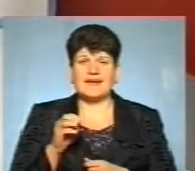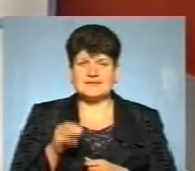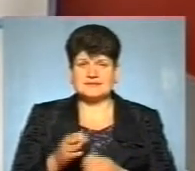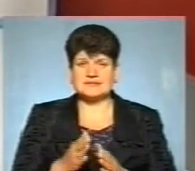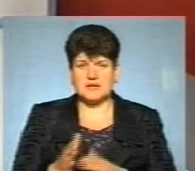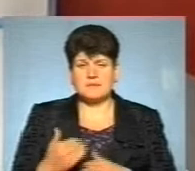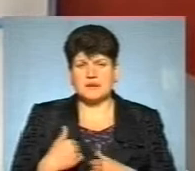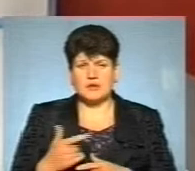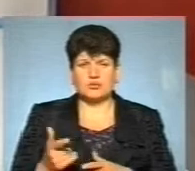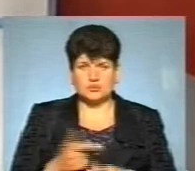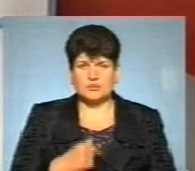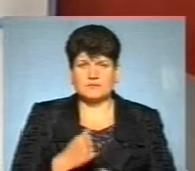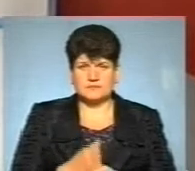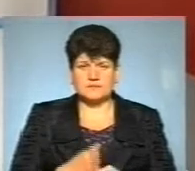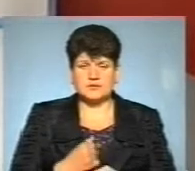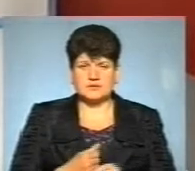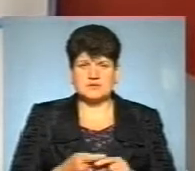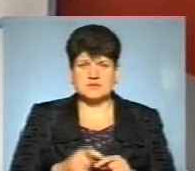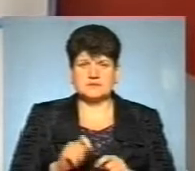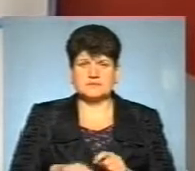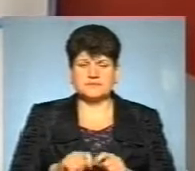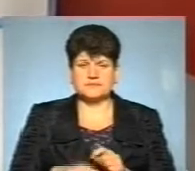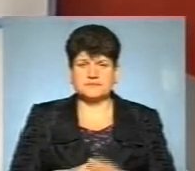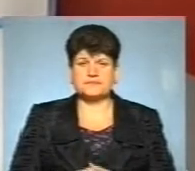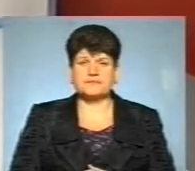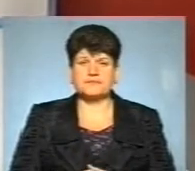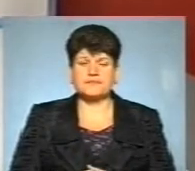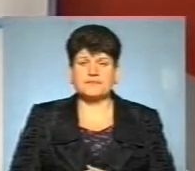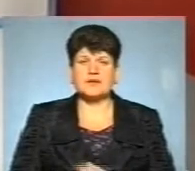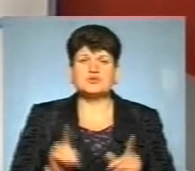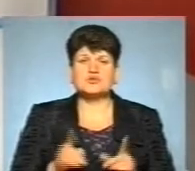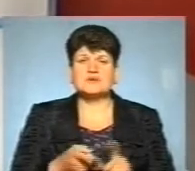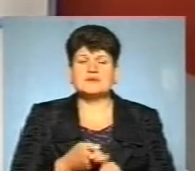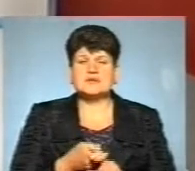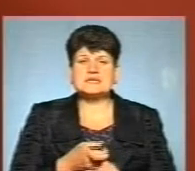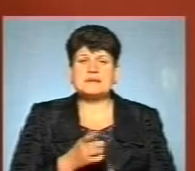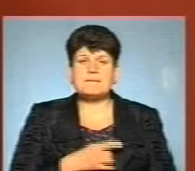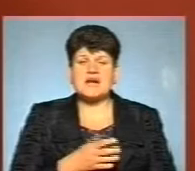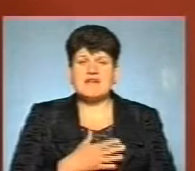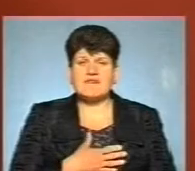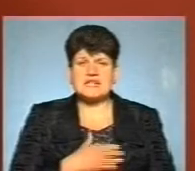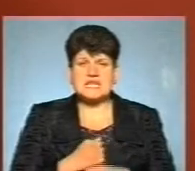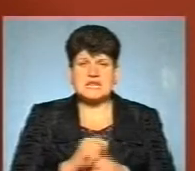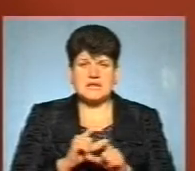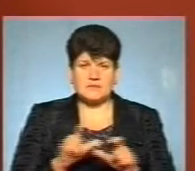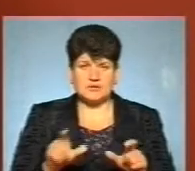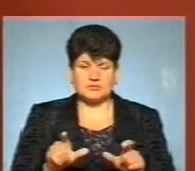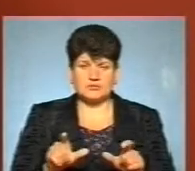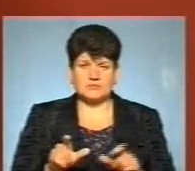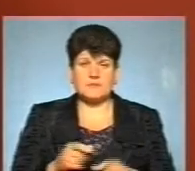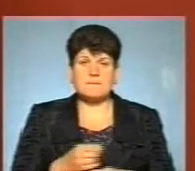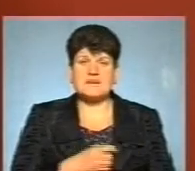Ми готові робити ці дослідження. Стосовно приватних лабораторій, чи вони роблять такі дослідження? Ну,